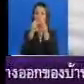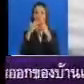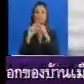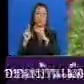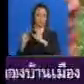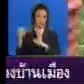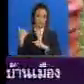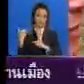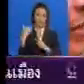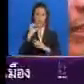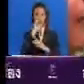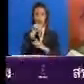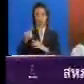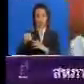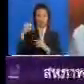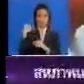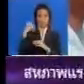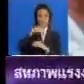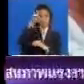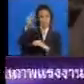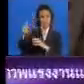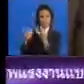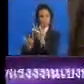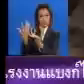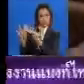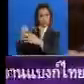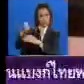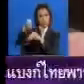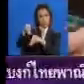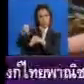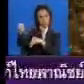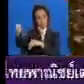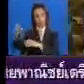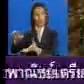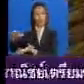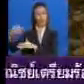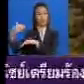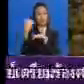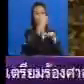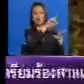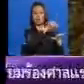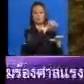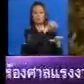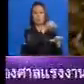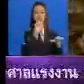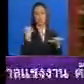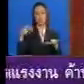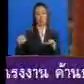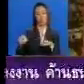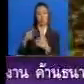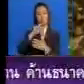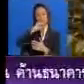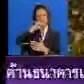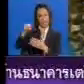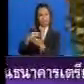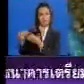บในการผลิตสมุนไพรฟ้าทลายโจรส่งจำหน่ายให้กับโรงพยาบาลเจ้าพระยาอภัยภูเบศรยอดขายเพิ่มสูงขึ้นมากค่ะ